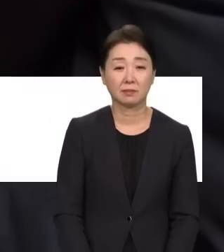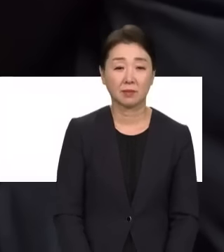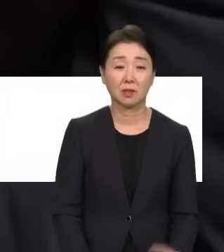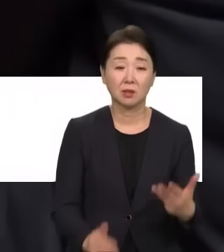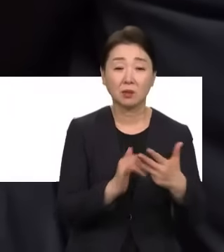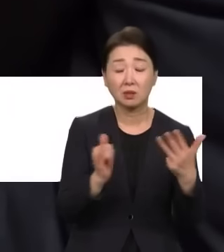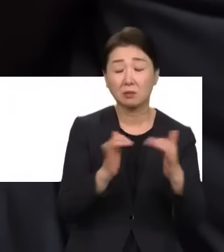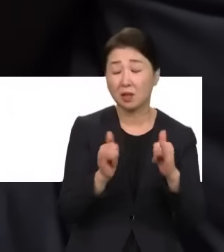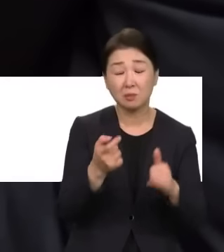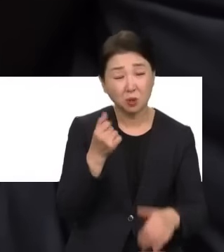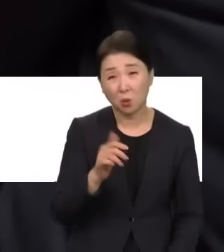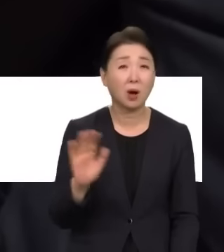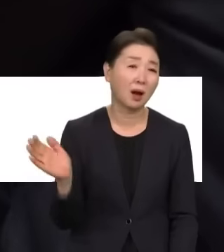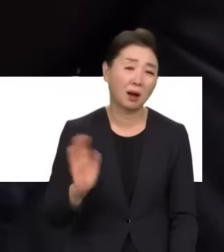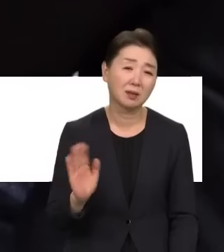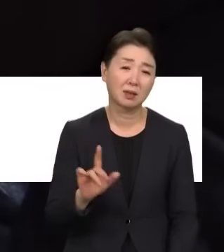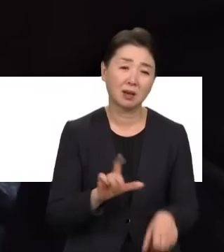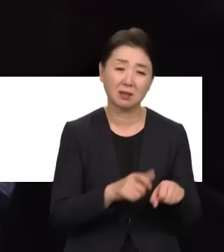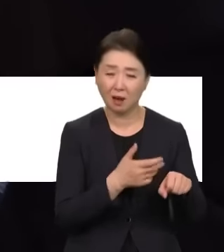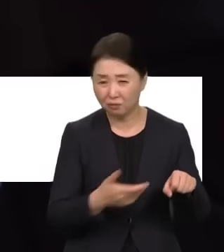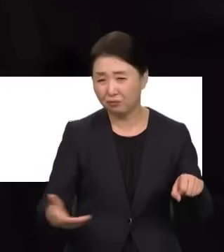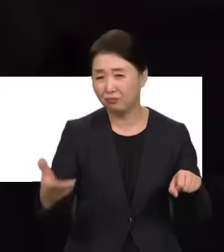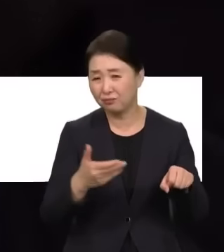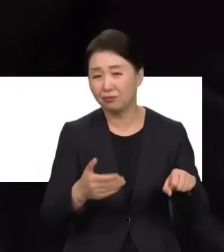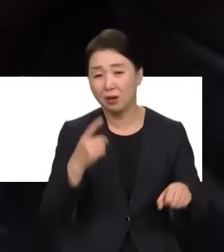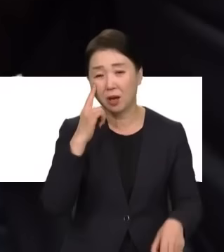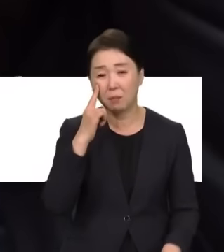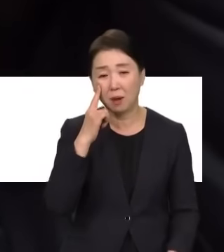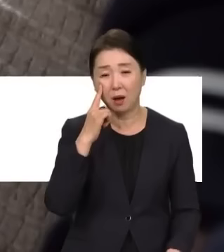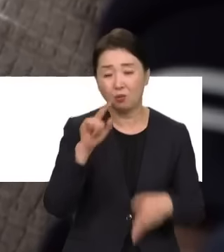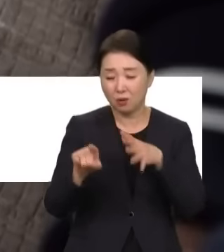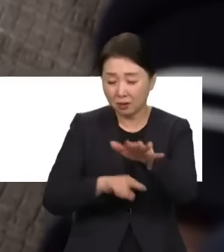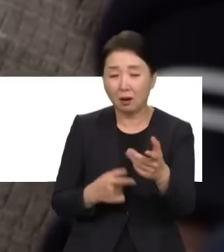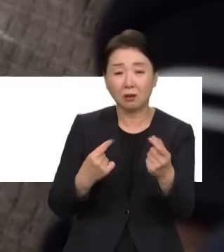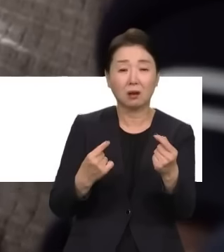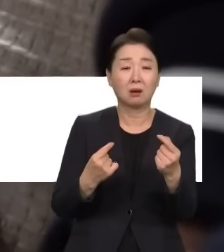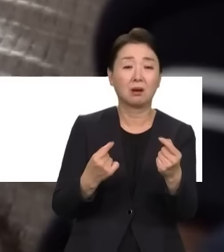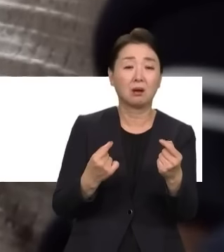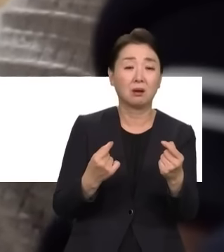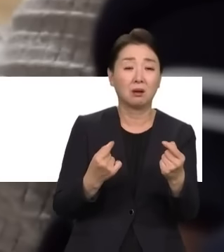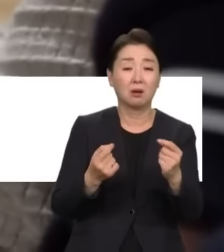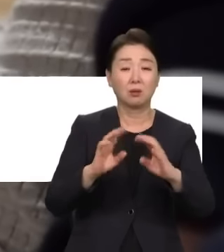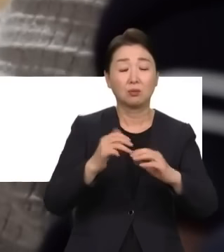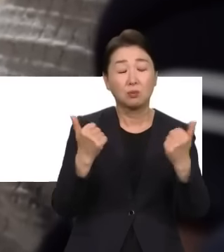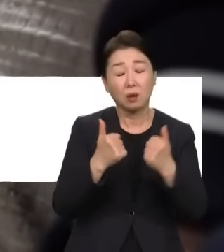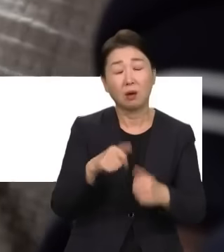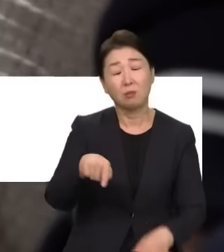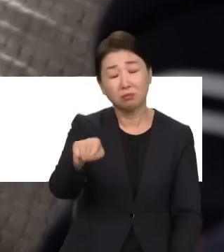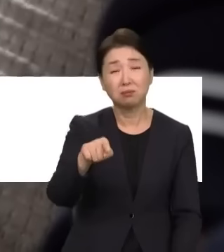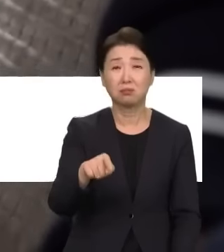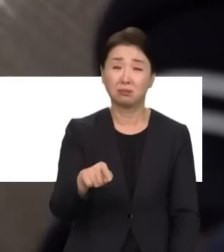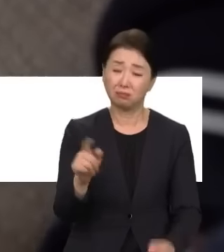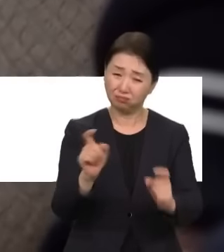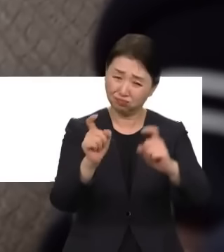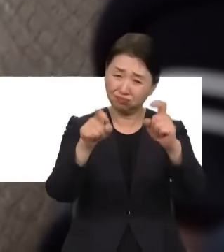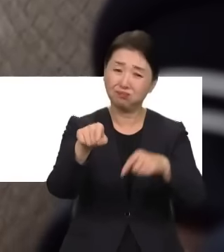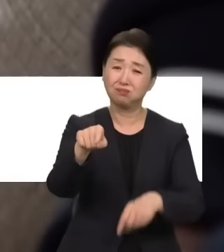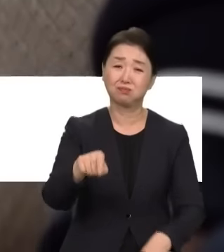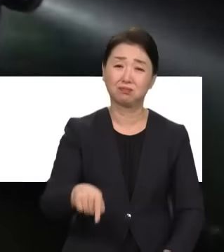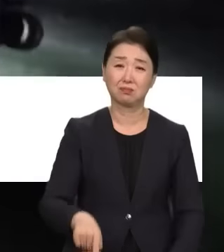사람이 적습니까? 시간 흐를수록 우리가 뒤떨어지는 것 같고 진짜 국회에서는 저끼리 싸우는